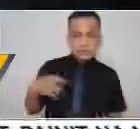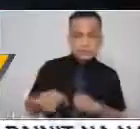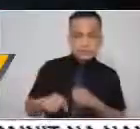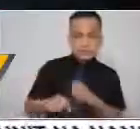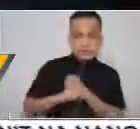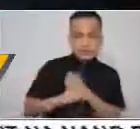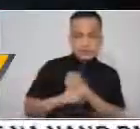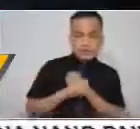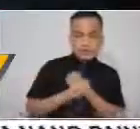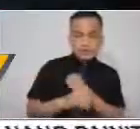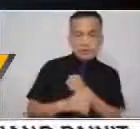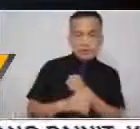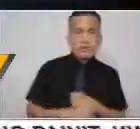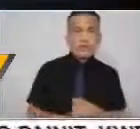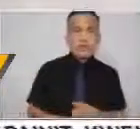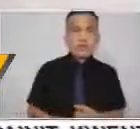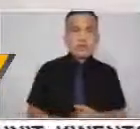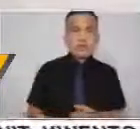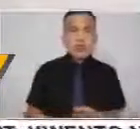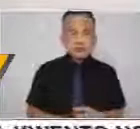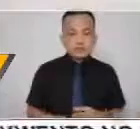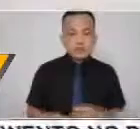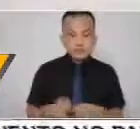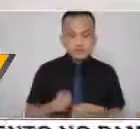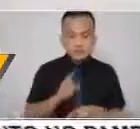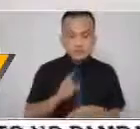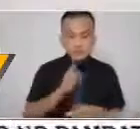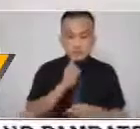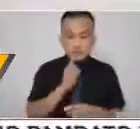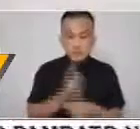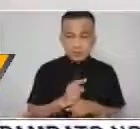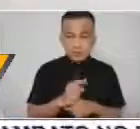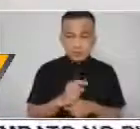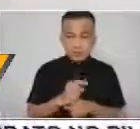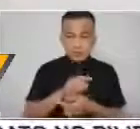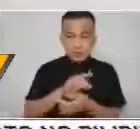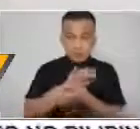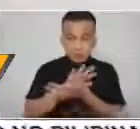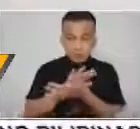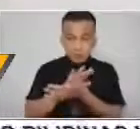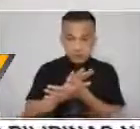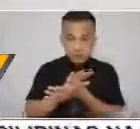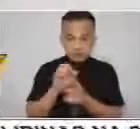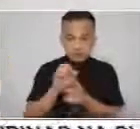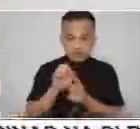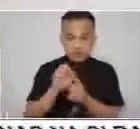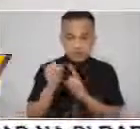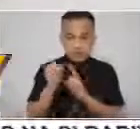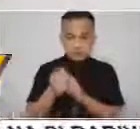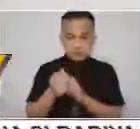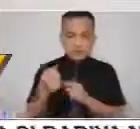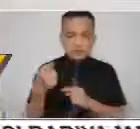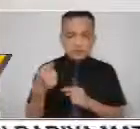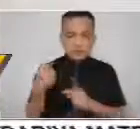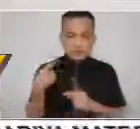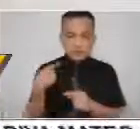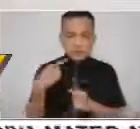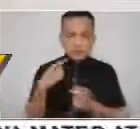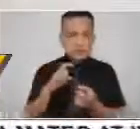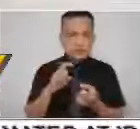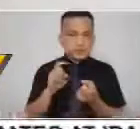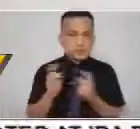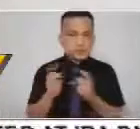sa COVID-proofing ng 2022 elections. This estimate is based on international best